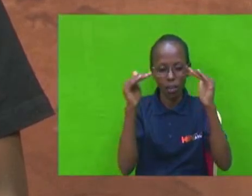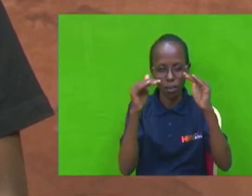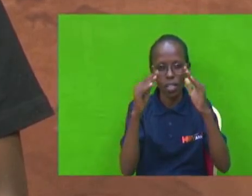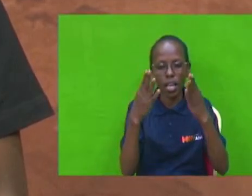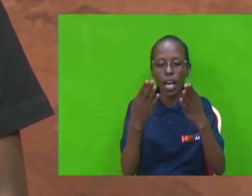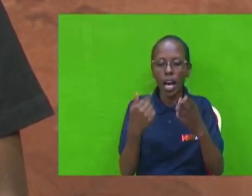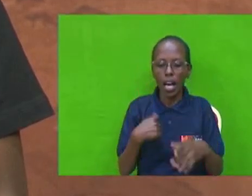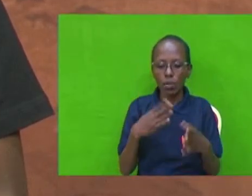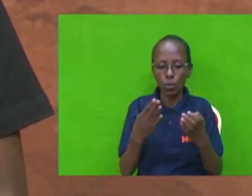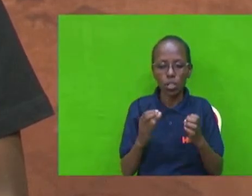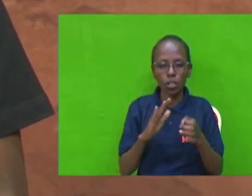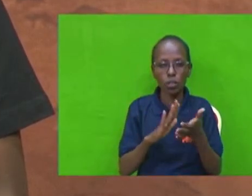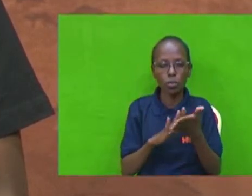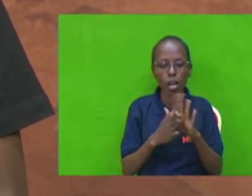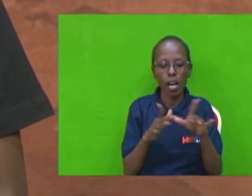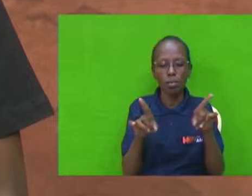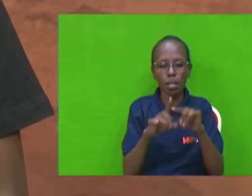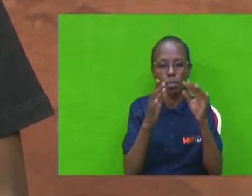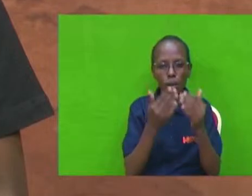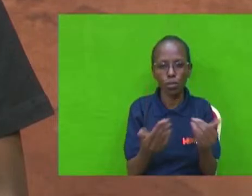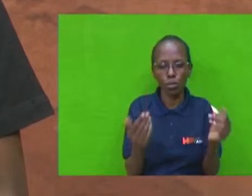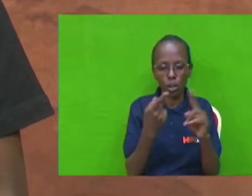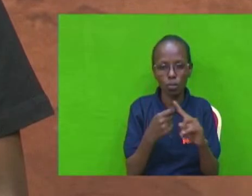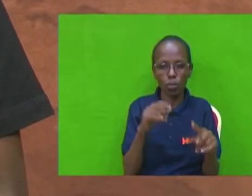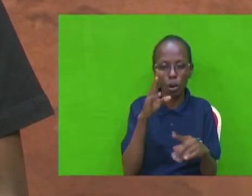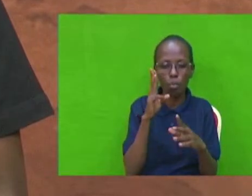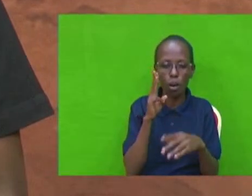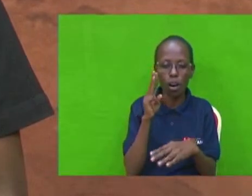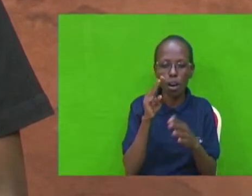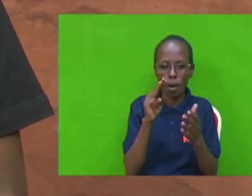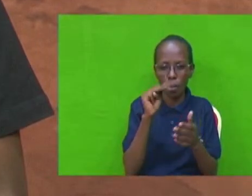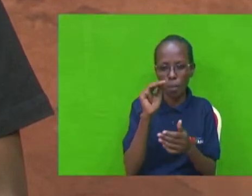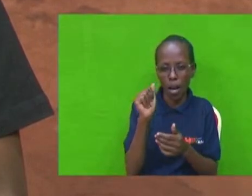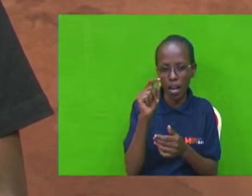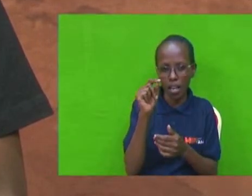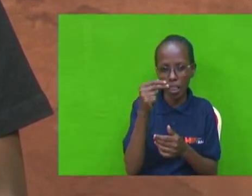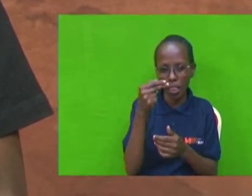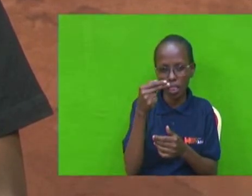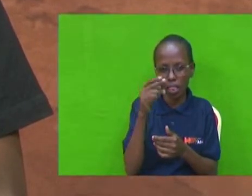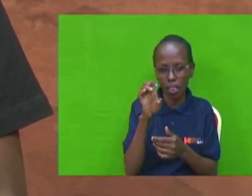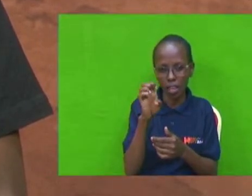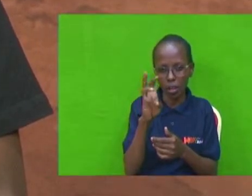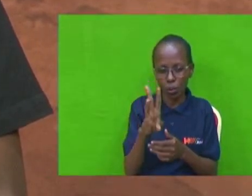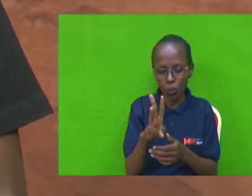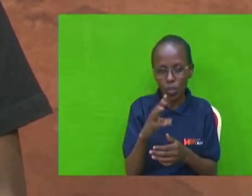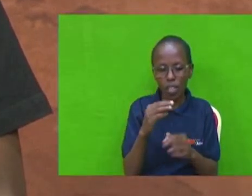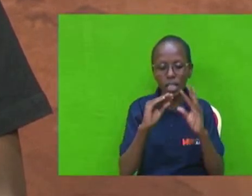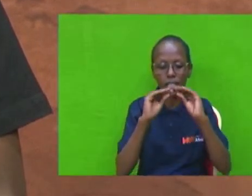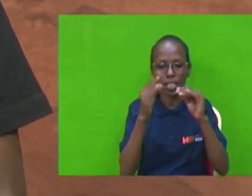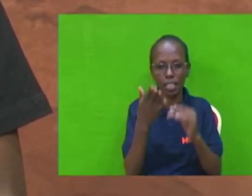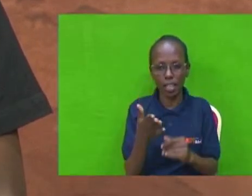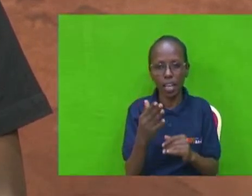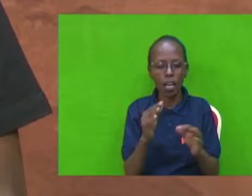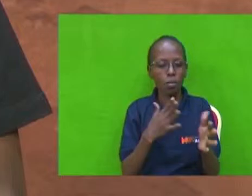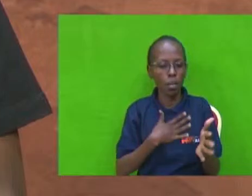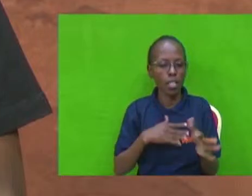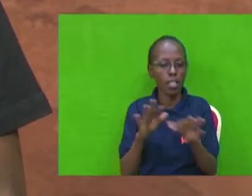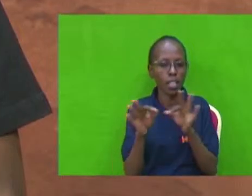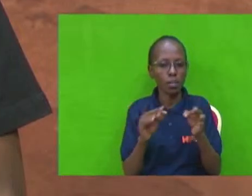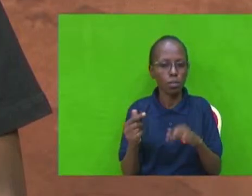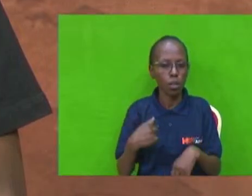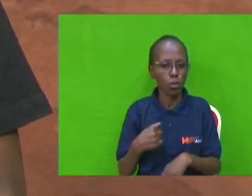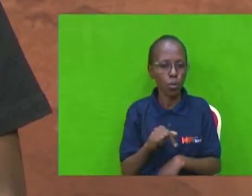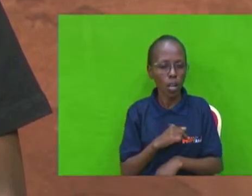wadogo. Kutoka kitabu cha Mathayo alifundisha pale 18. Hebu fafanua hilo, tunafaa kuwa